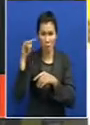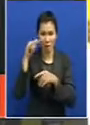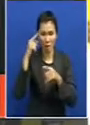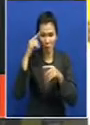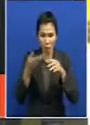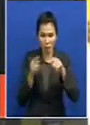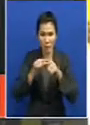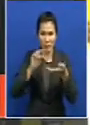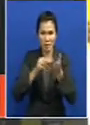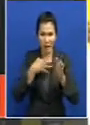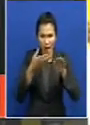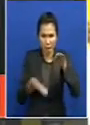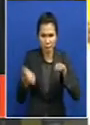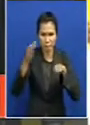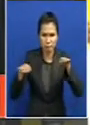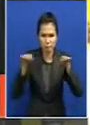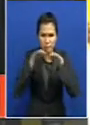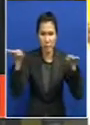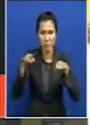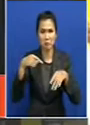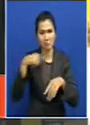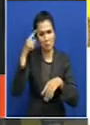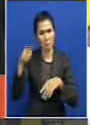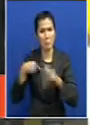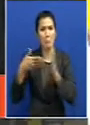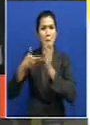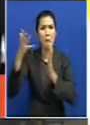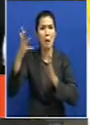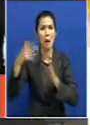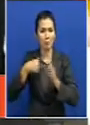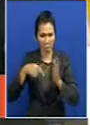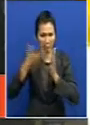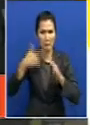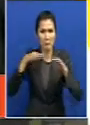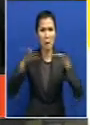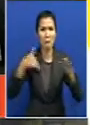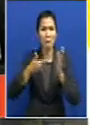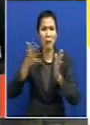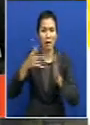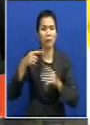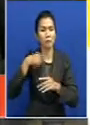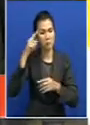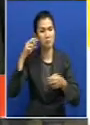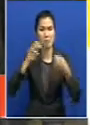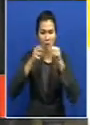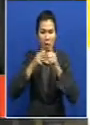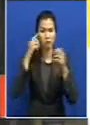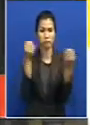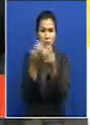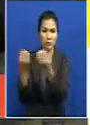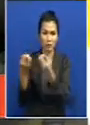ทำให้นักบินบางคนไม่ผ่านจึงรวมตัวกันแล้วไม่พอใจนะครับเกิดขึ้นเมื่อวานนี้และช่วงเช้าการเช็คอินของ